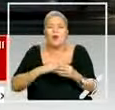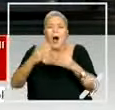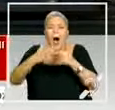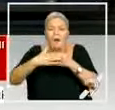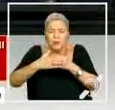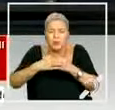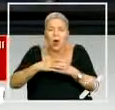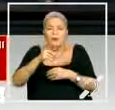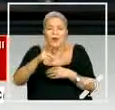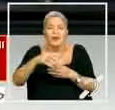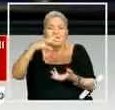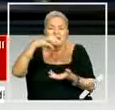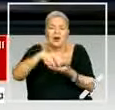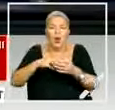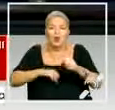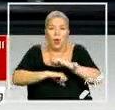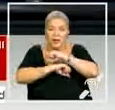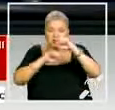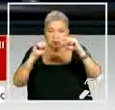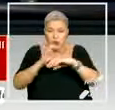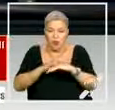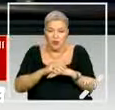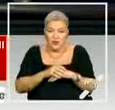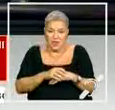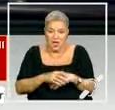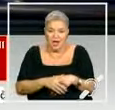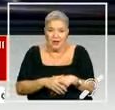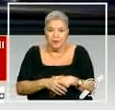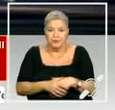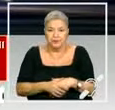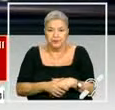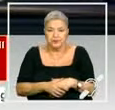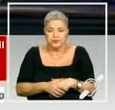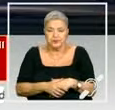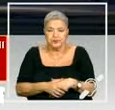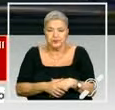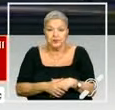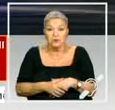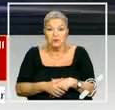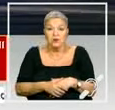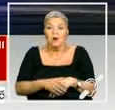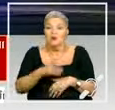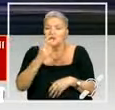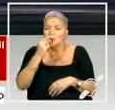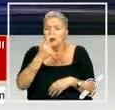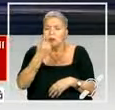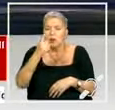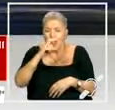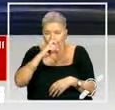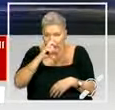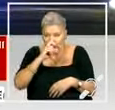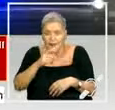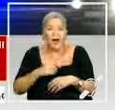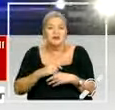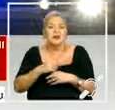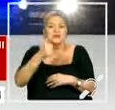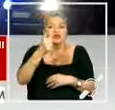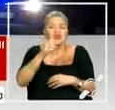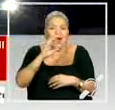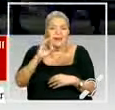de explozie în momentul de sâmbătă seară. Este vorba despre un bărbat de